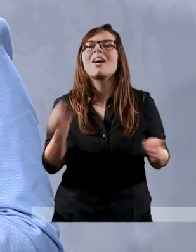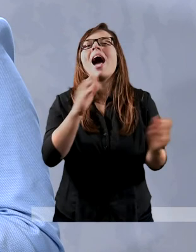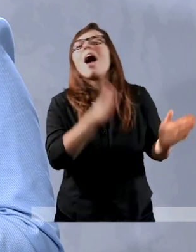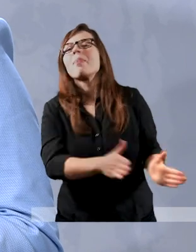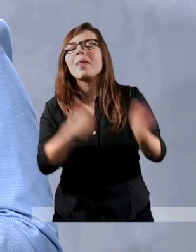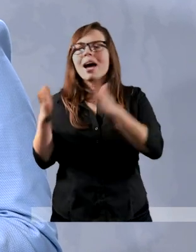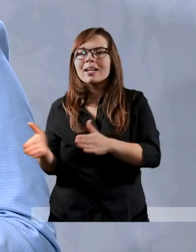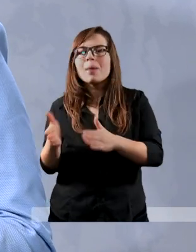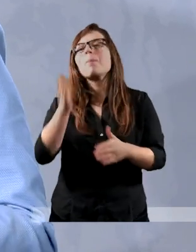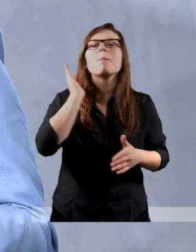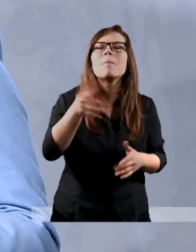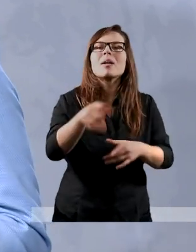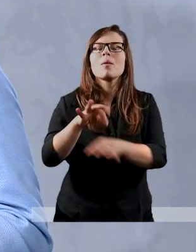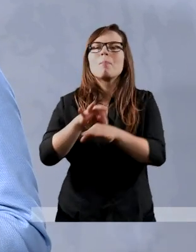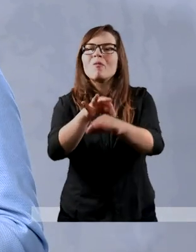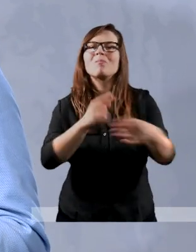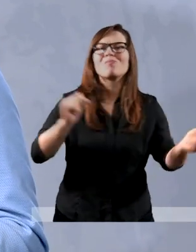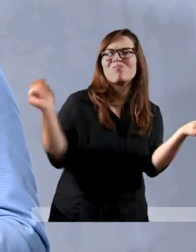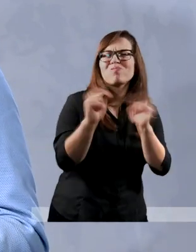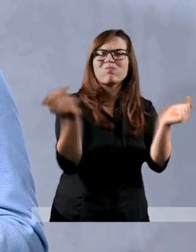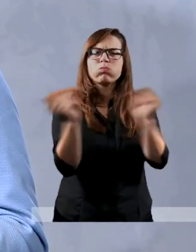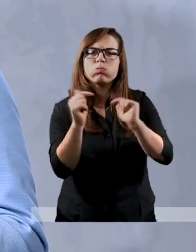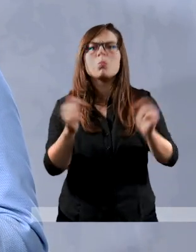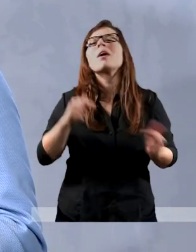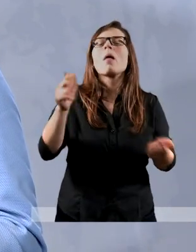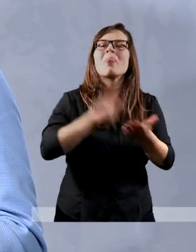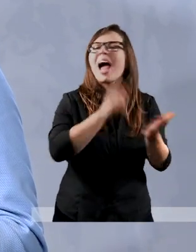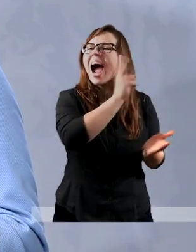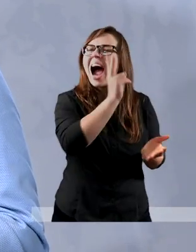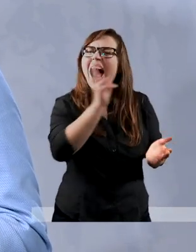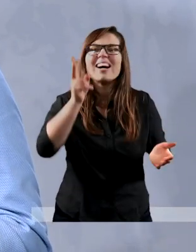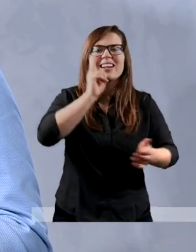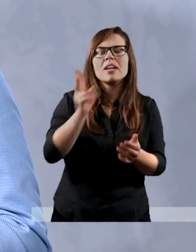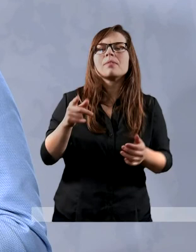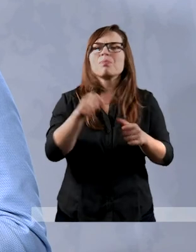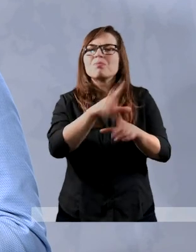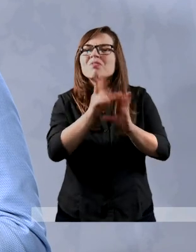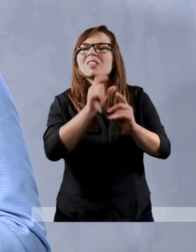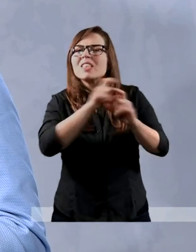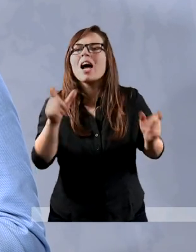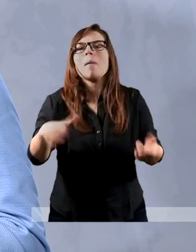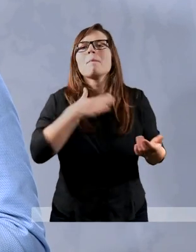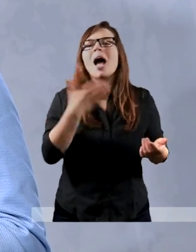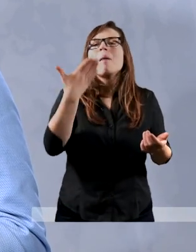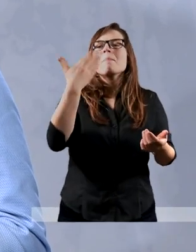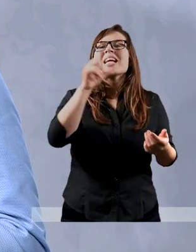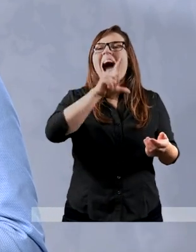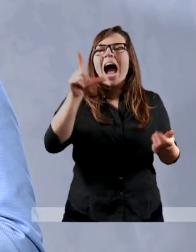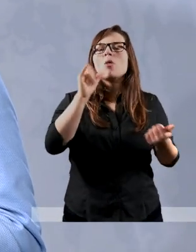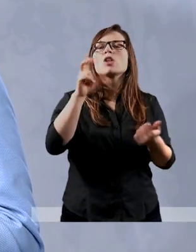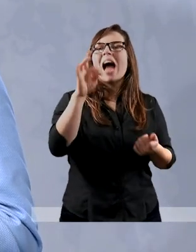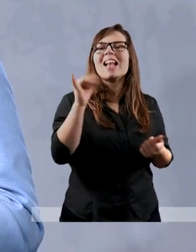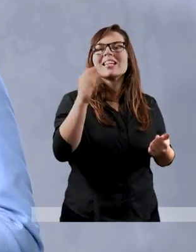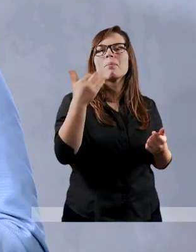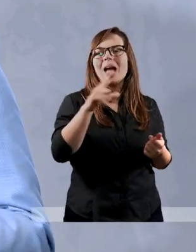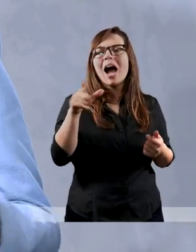a następnie będziemy sobie prowadzić dyskusję. Na czacie mamy Asię i mamy Michała.